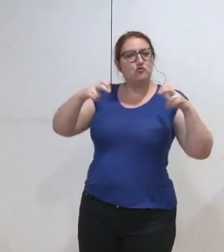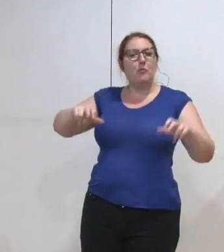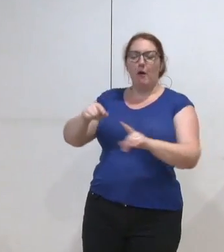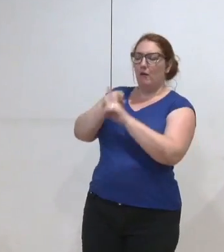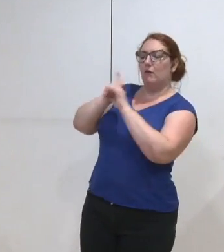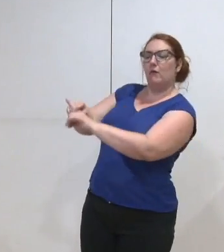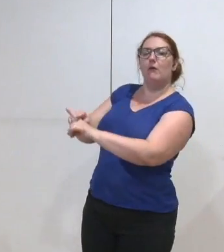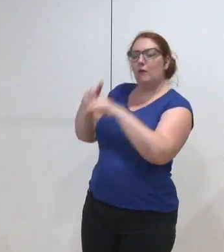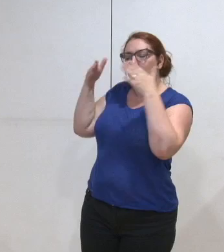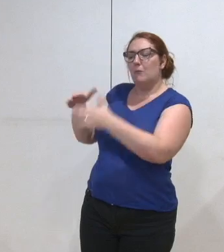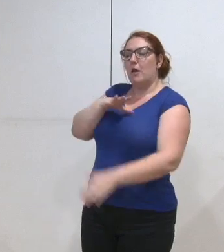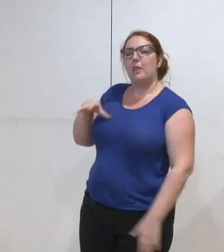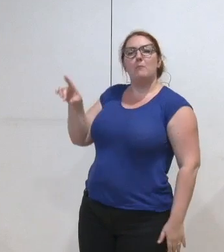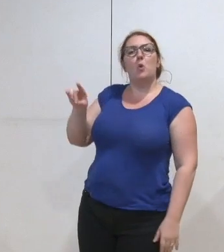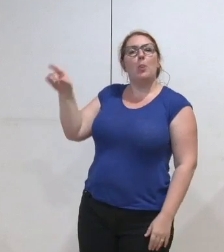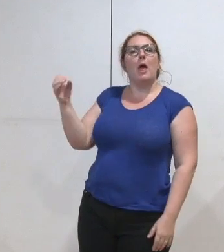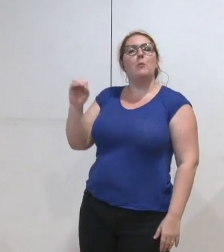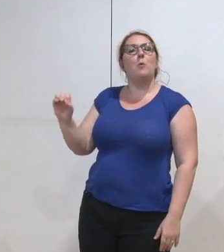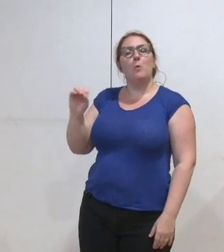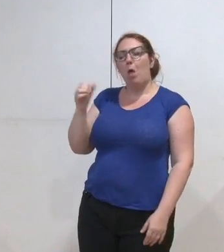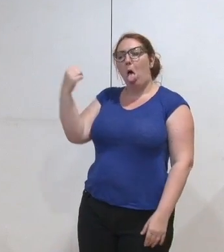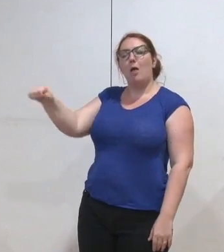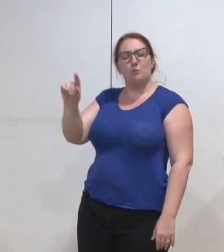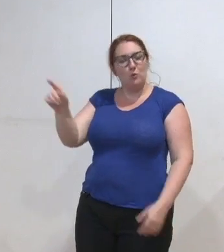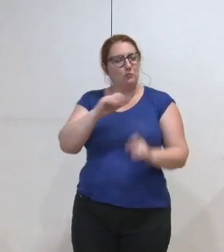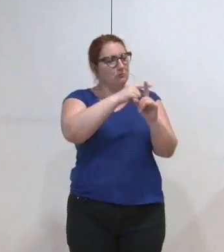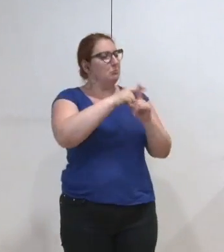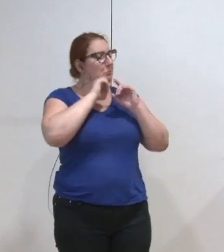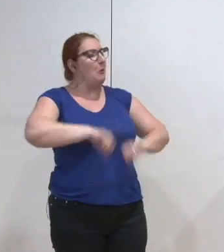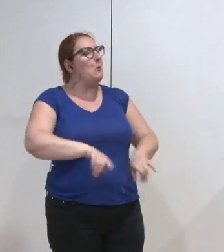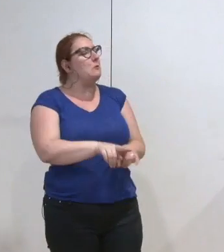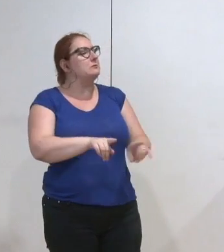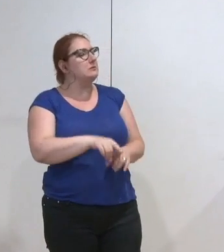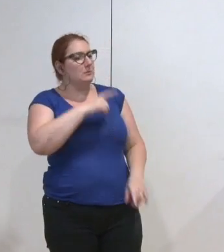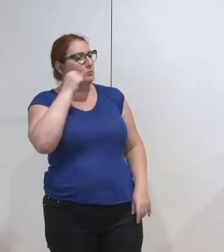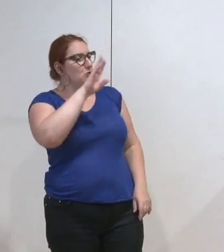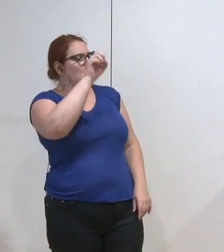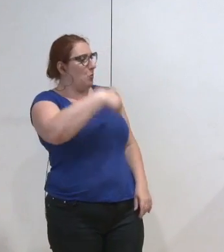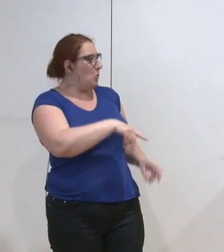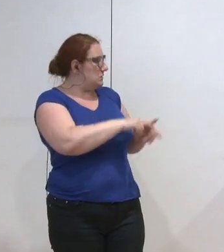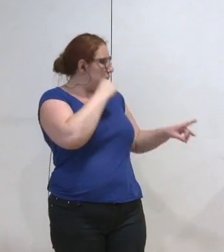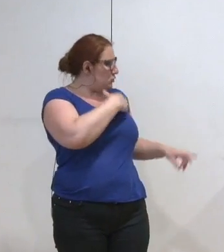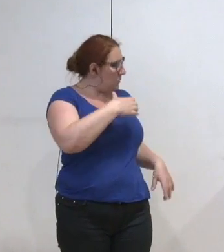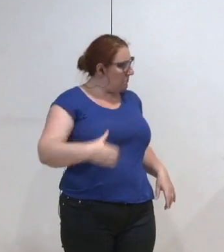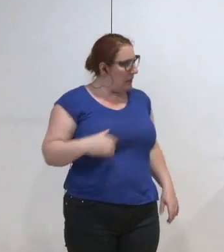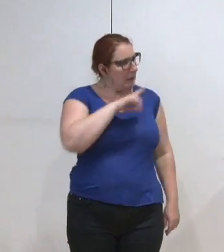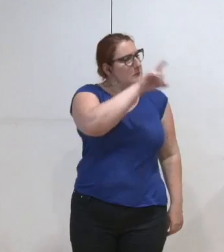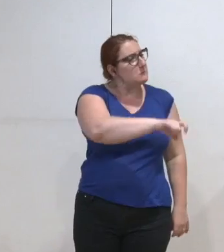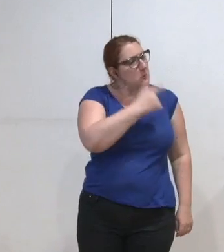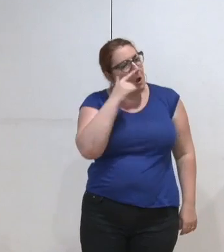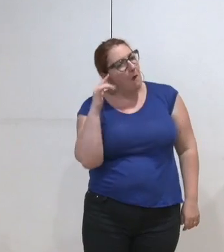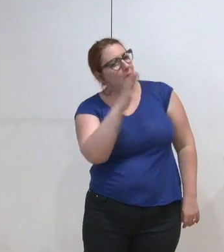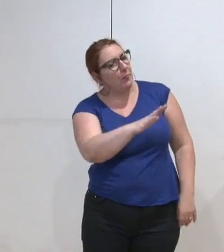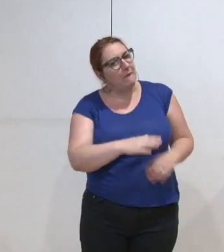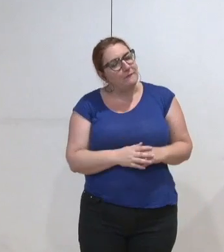avoir été montrée du doigt alors je vais vous poser la question monsieur Bron je vous la pose aussi à vous Monsieur le Maire est-ce que vous pensez que